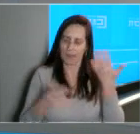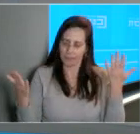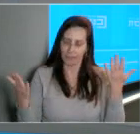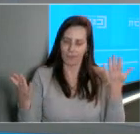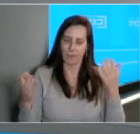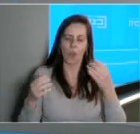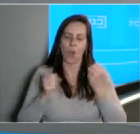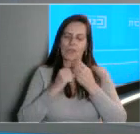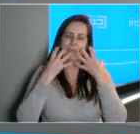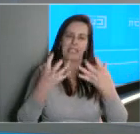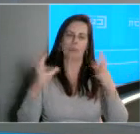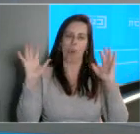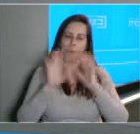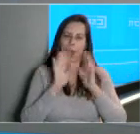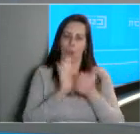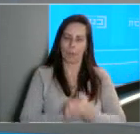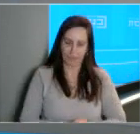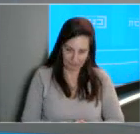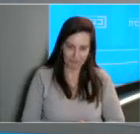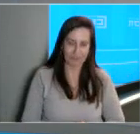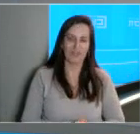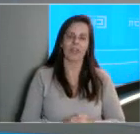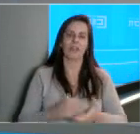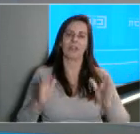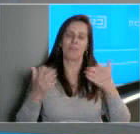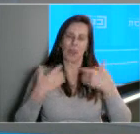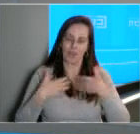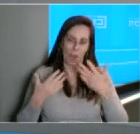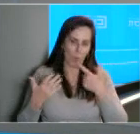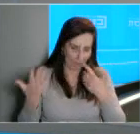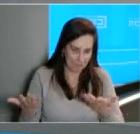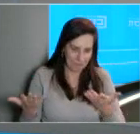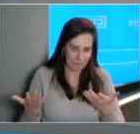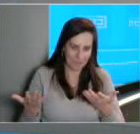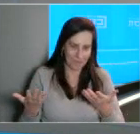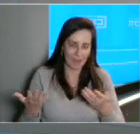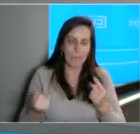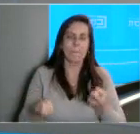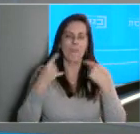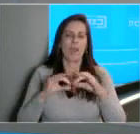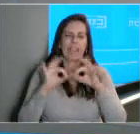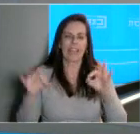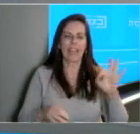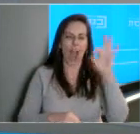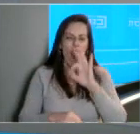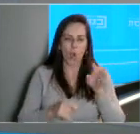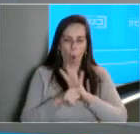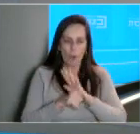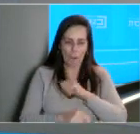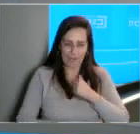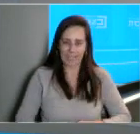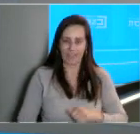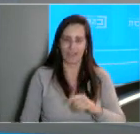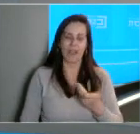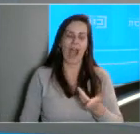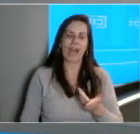ישראל סיפור גדול מכל דבר. ואם אנחנו כבר מדברים על מקור ההתחלה של הקורונה, סין, אז